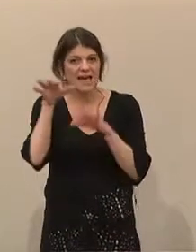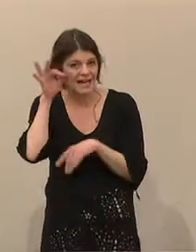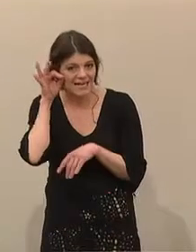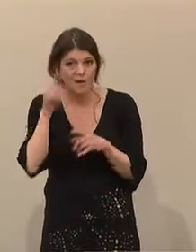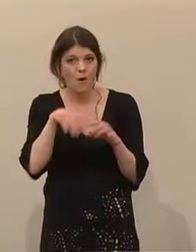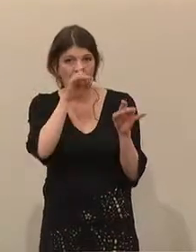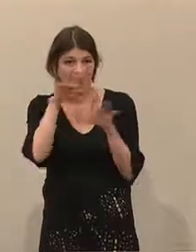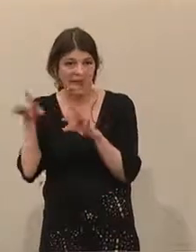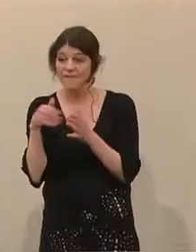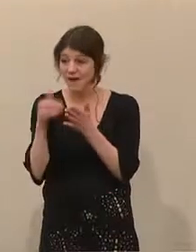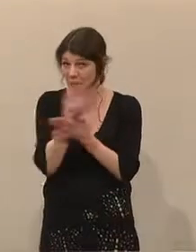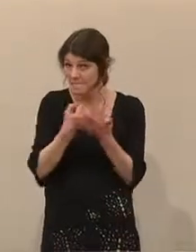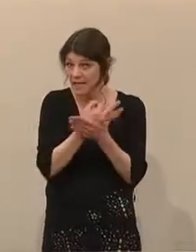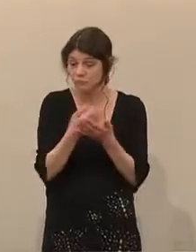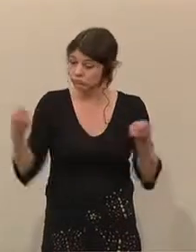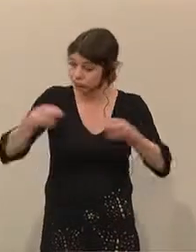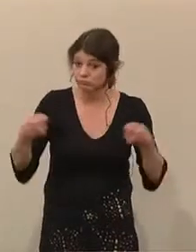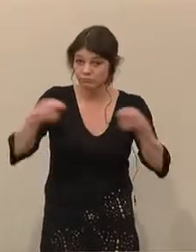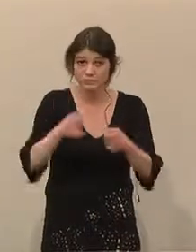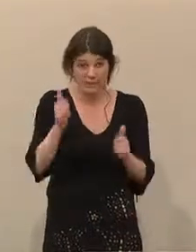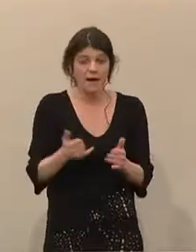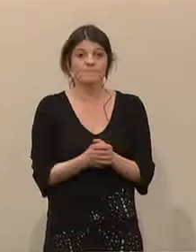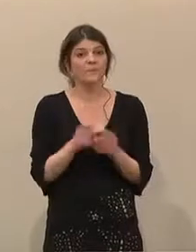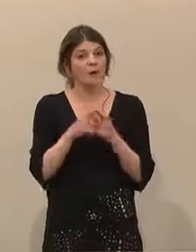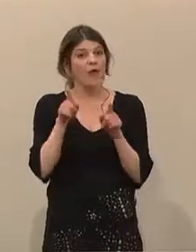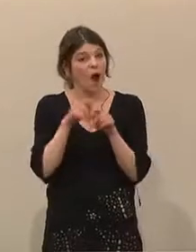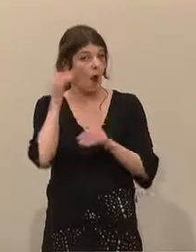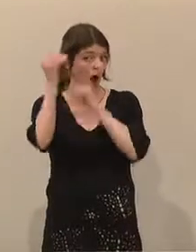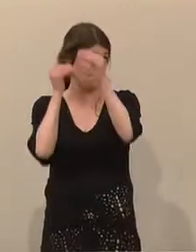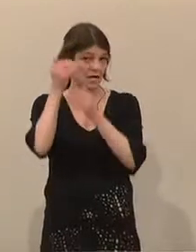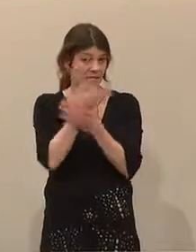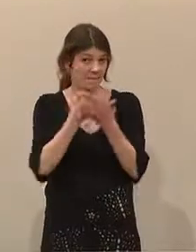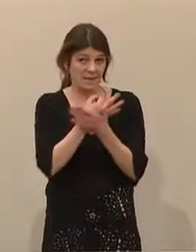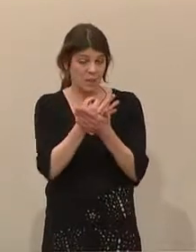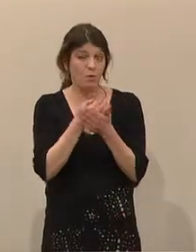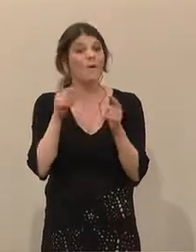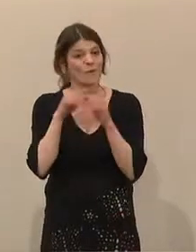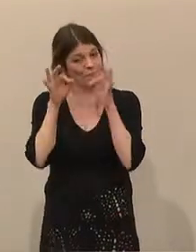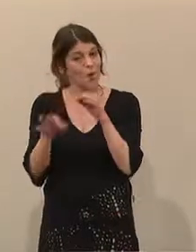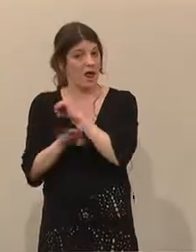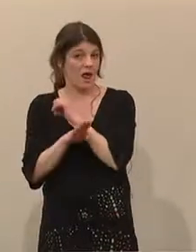und für Lehrer, die Weiterbildung und für die Erwachsenenbildung und in unsere Lehrlinge.